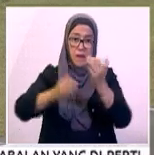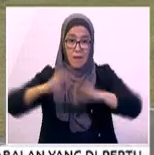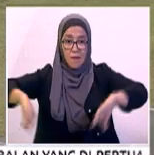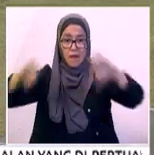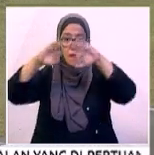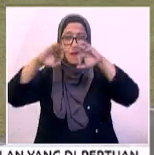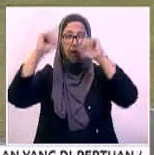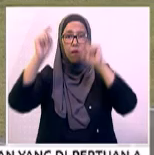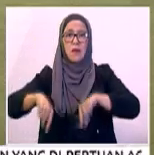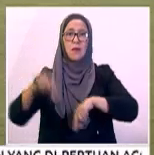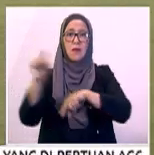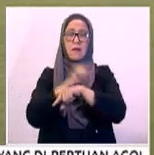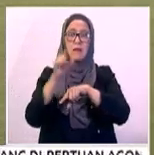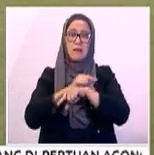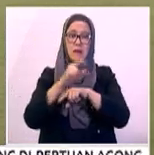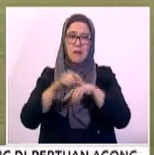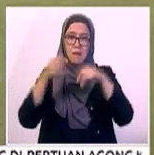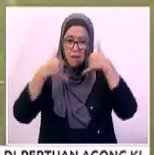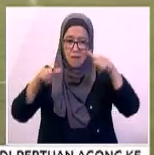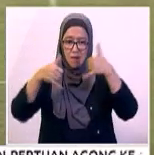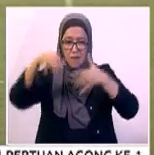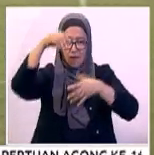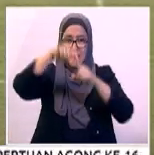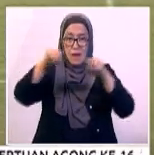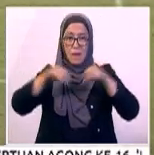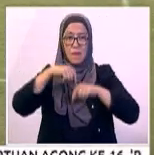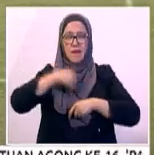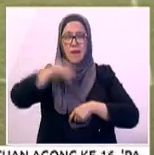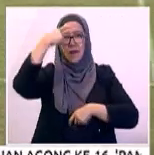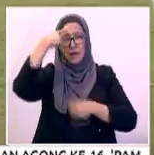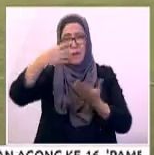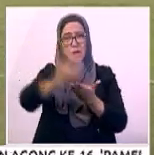di laman untuk mengutip 3 mata berharga.